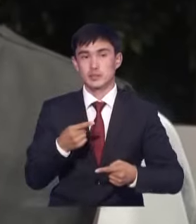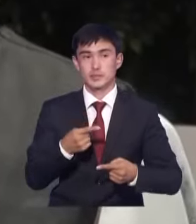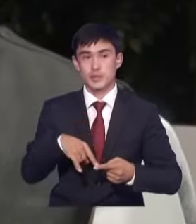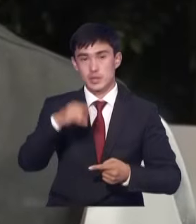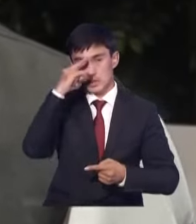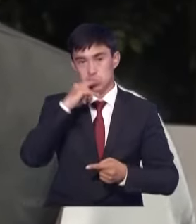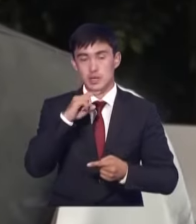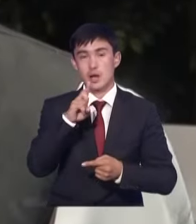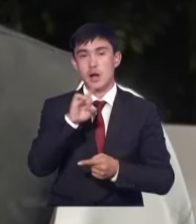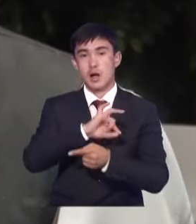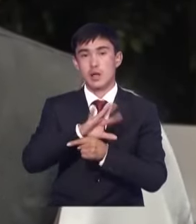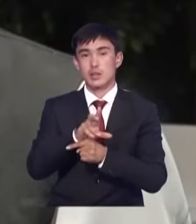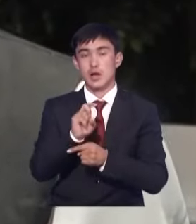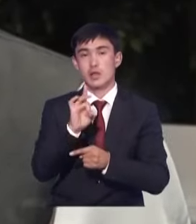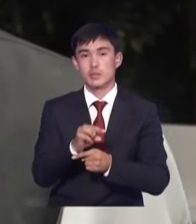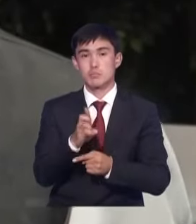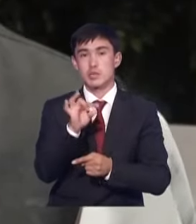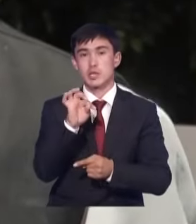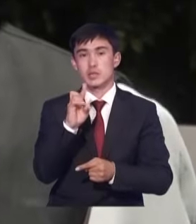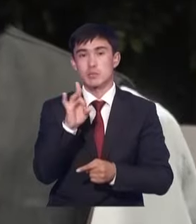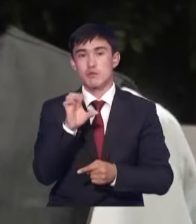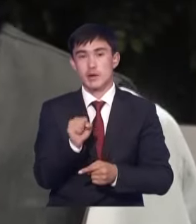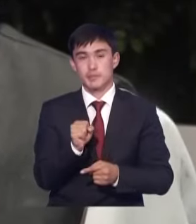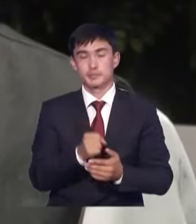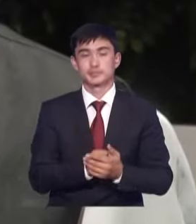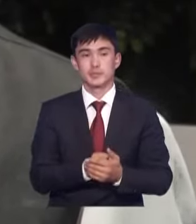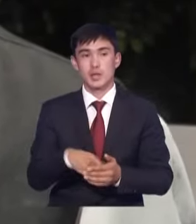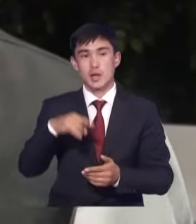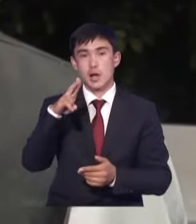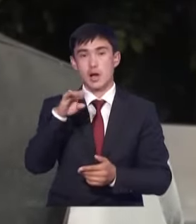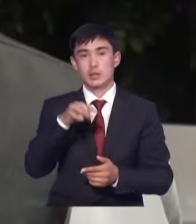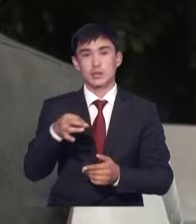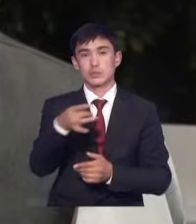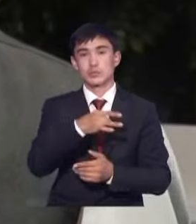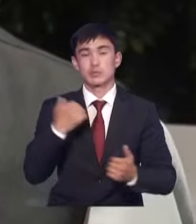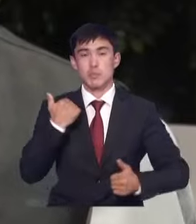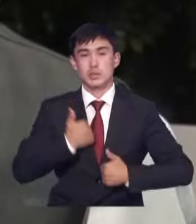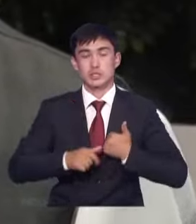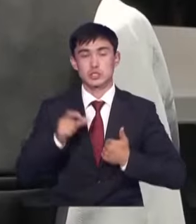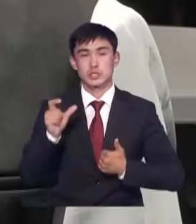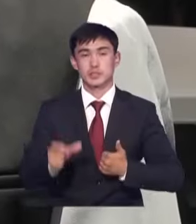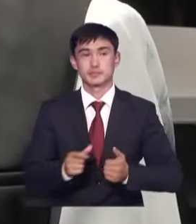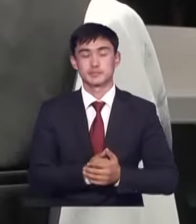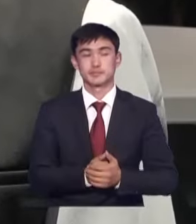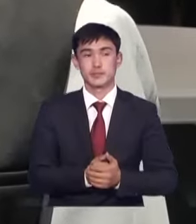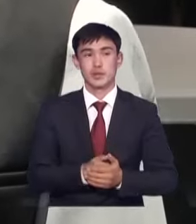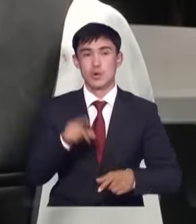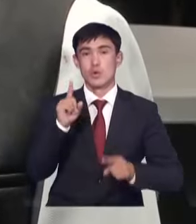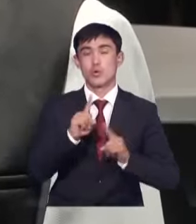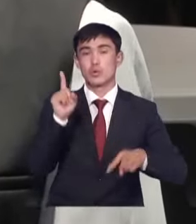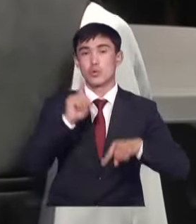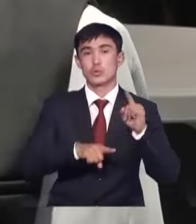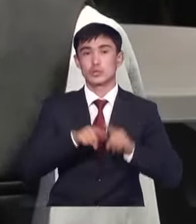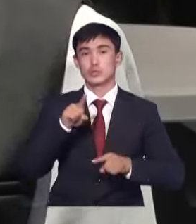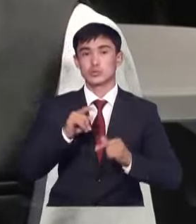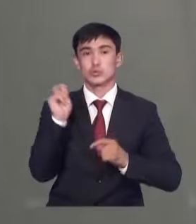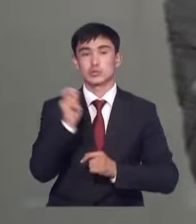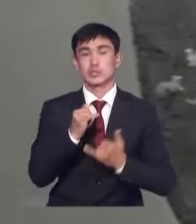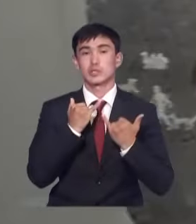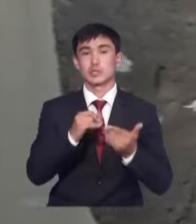Қазақ хандығы, Бекен Римова, Қаратал ауданының мақтаныштары, Отан соғысына арналған залдарымыз